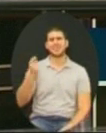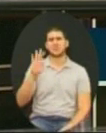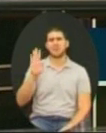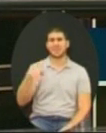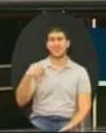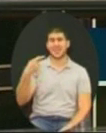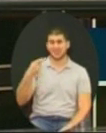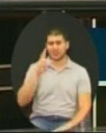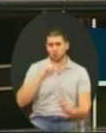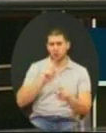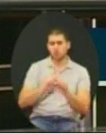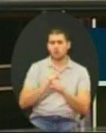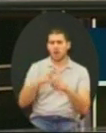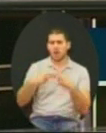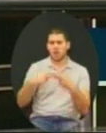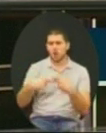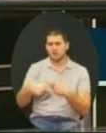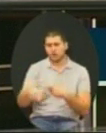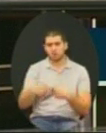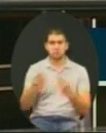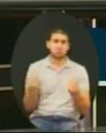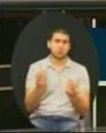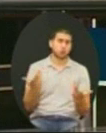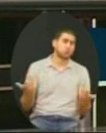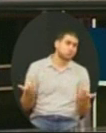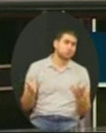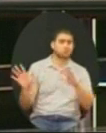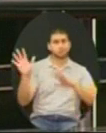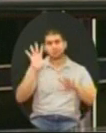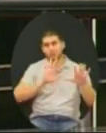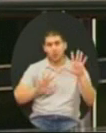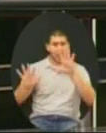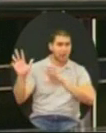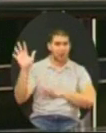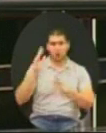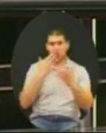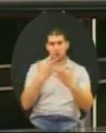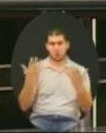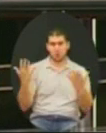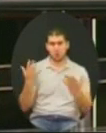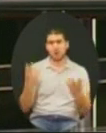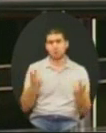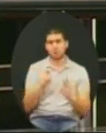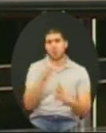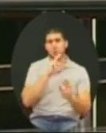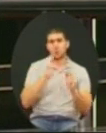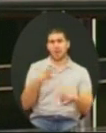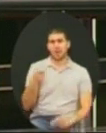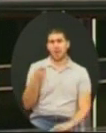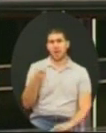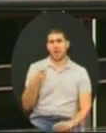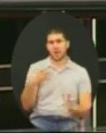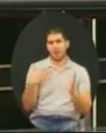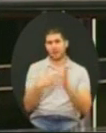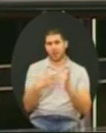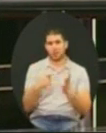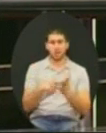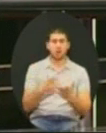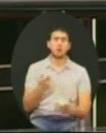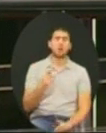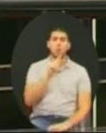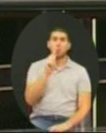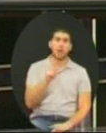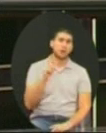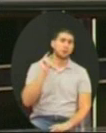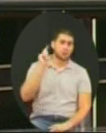על התקופה הקרובה. התקופה הקרובה זה משהו שהוא לא מחייב. זה אמורפי. זה אמורפי, כמובן לא, כנראה שזה לא מדברים על הפגרה, כי אז הם אומרים בפגרה, יכול